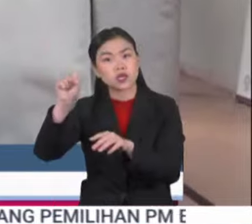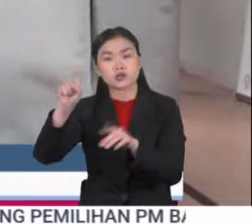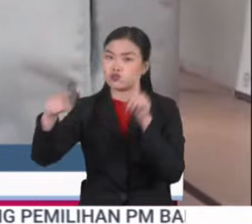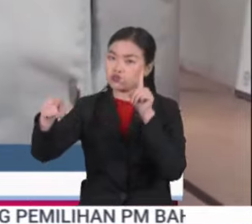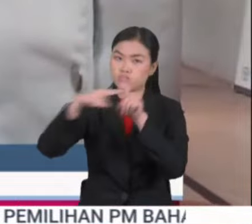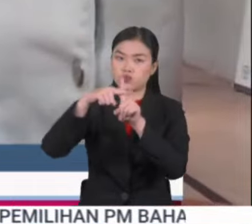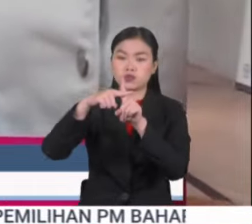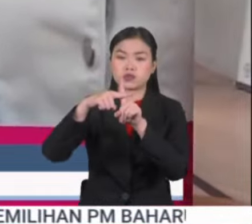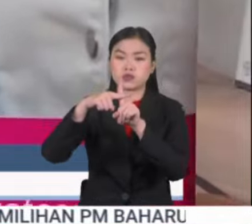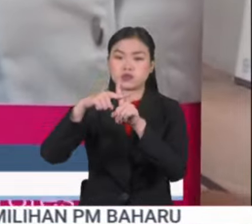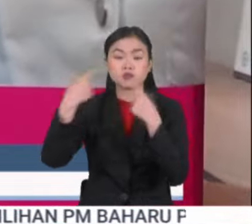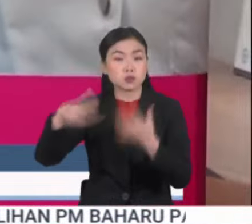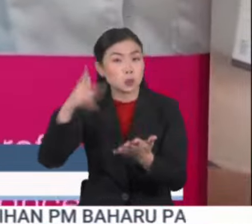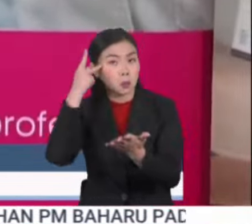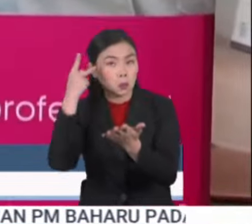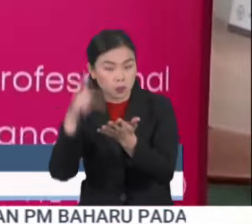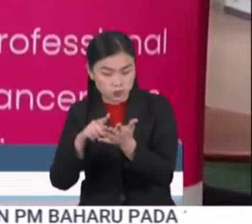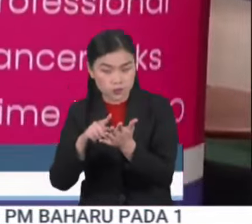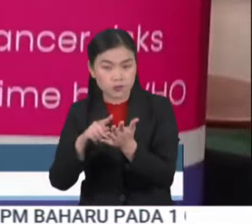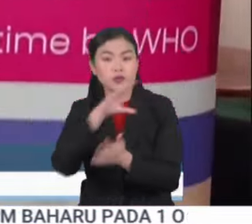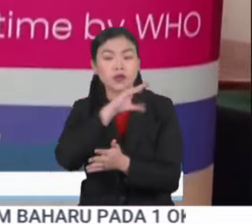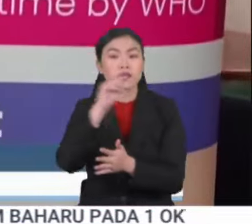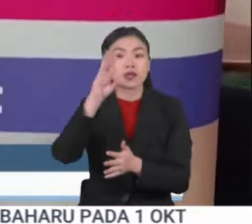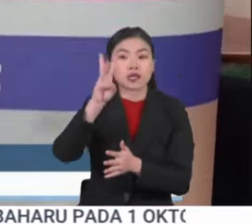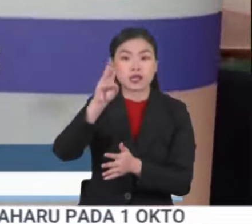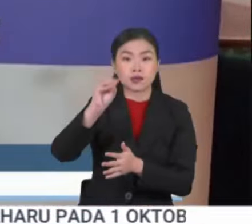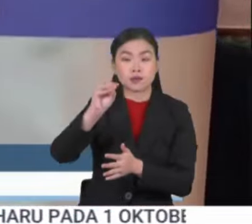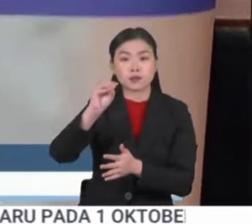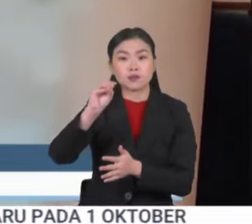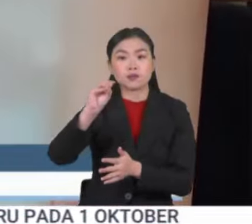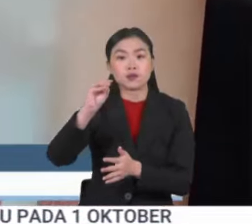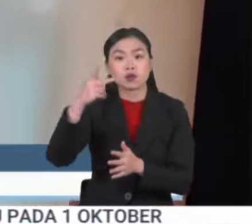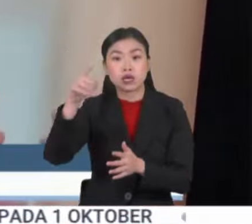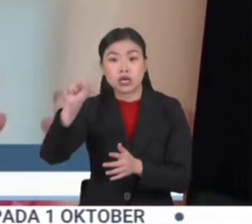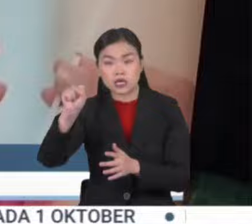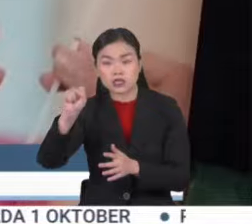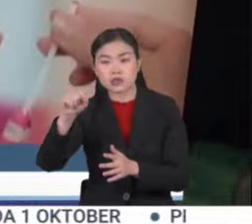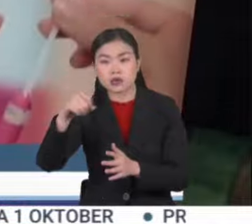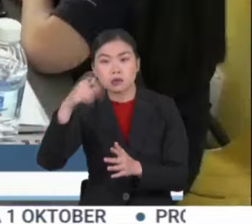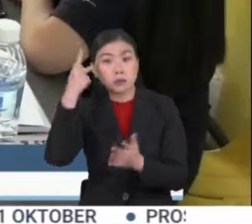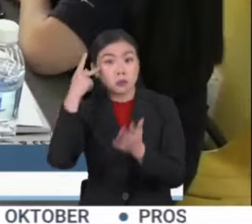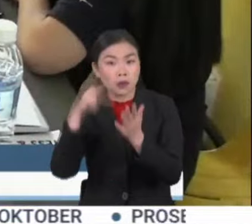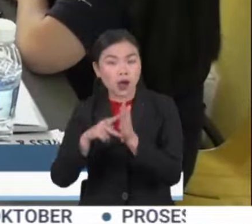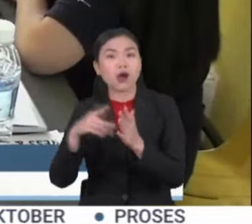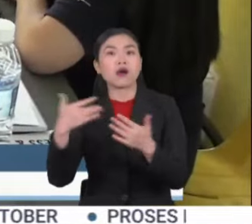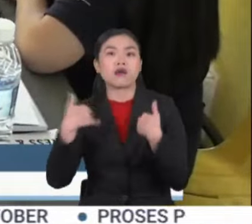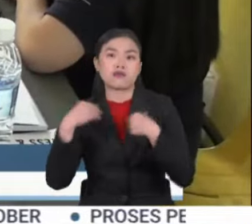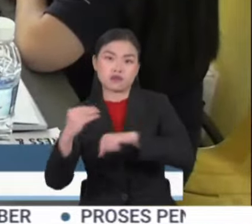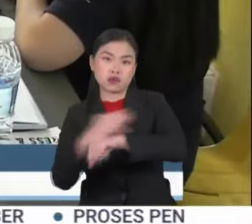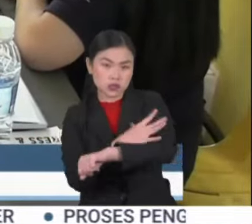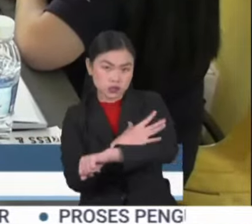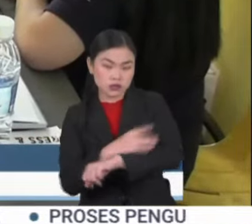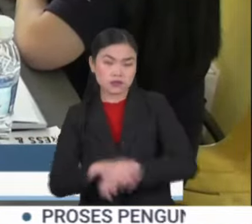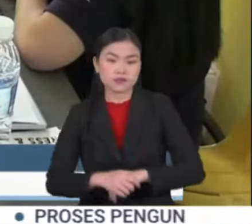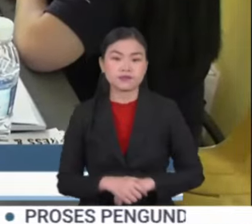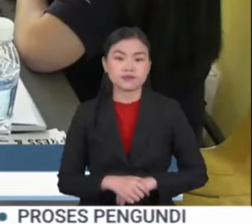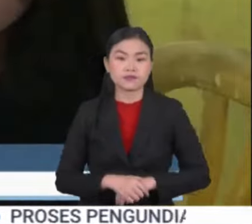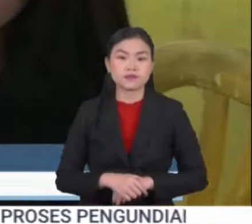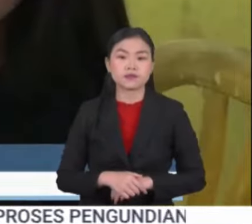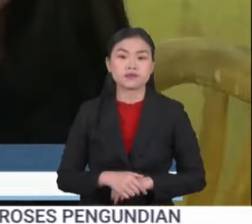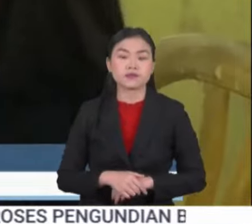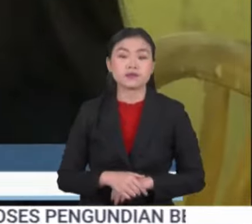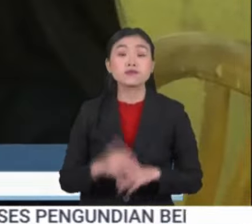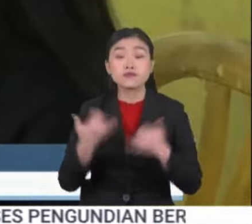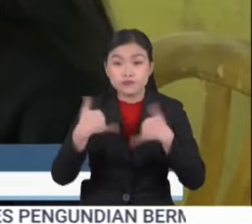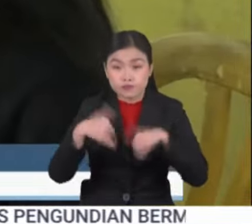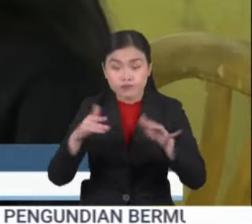dikesan, manakala 46 kes disahkan prakanser dan 5 kes kanser serviks. Tambah beliau lagi,